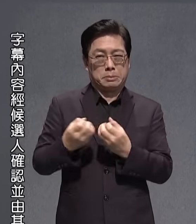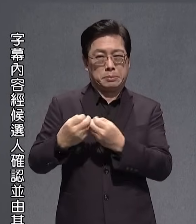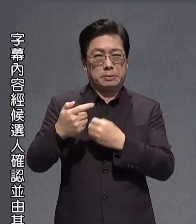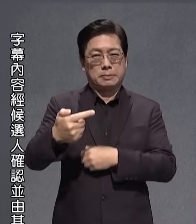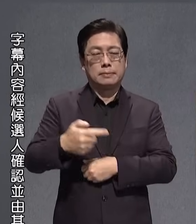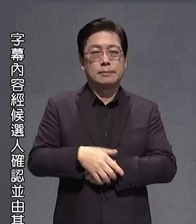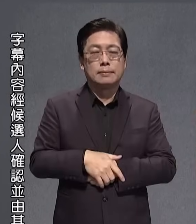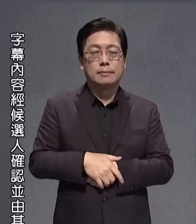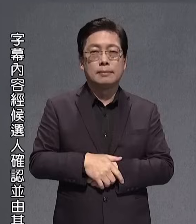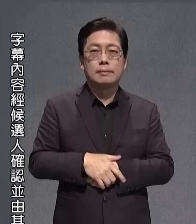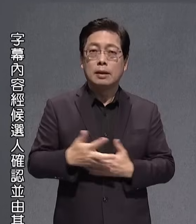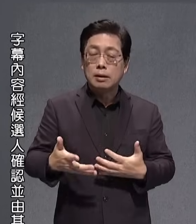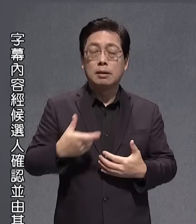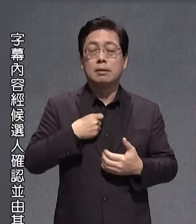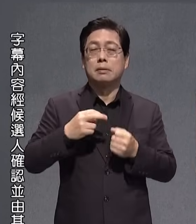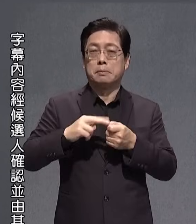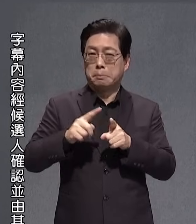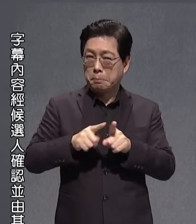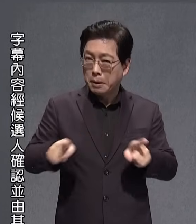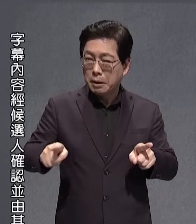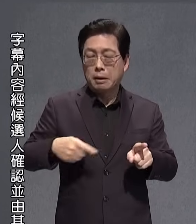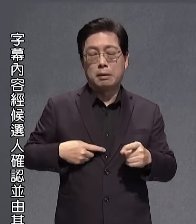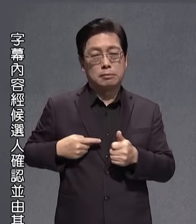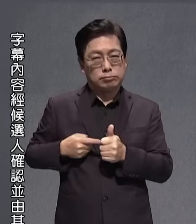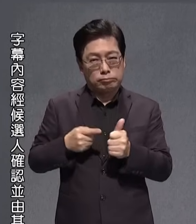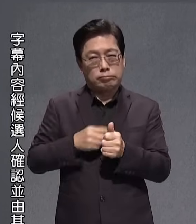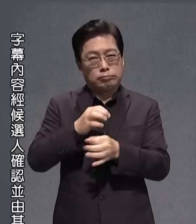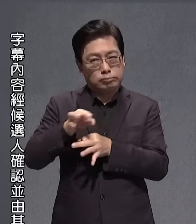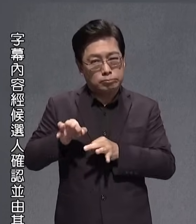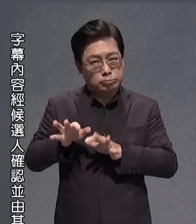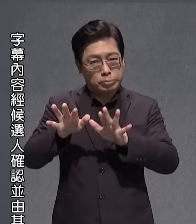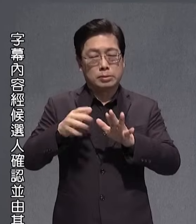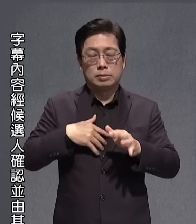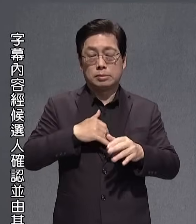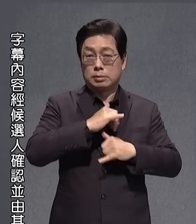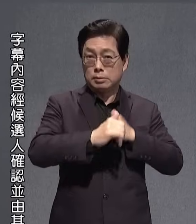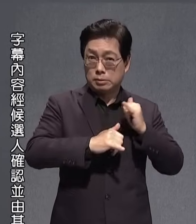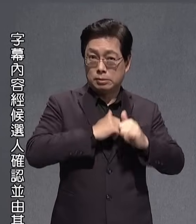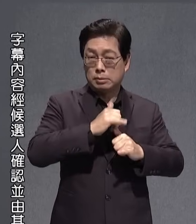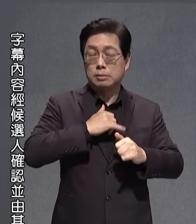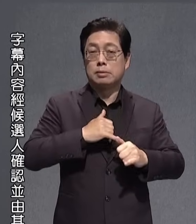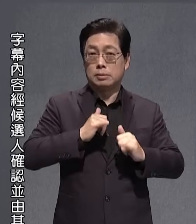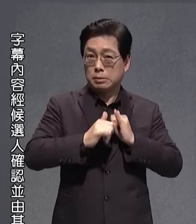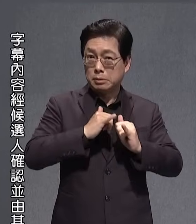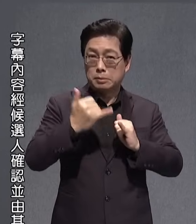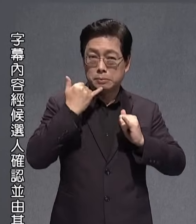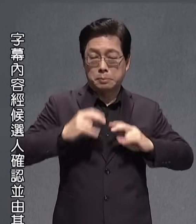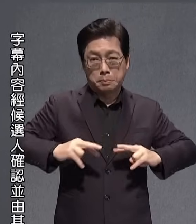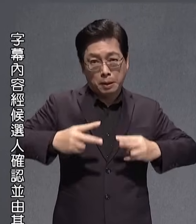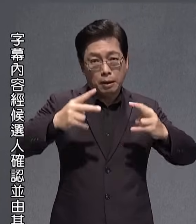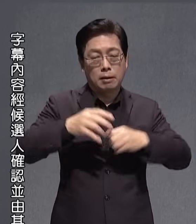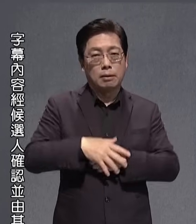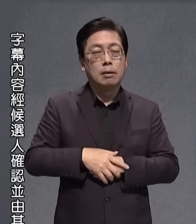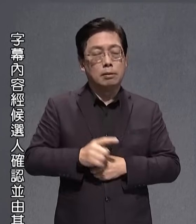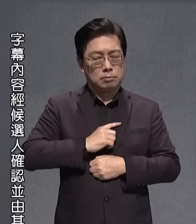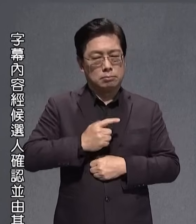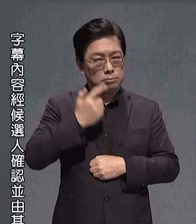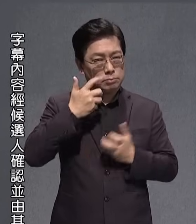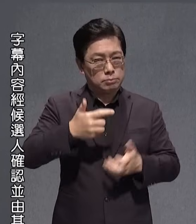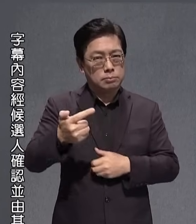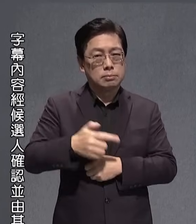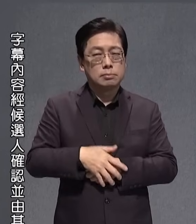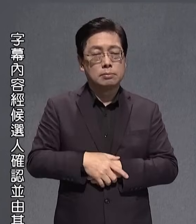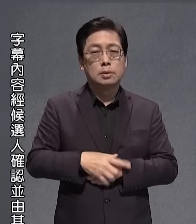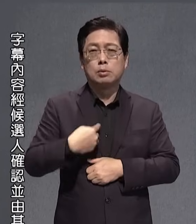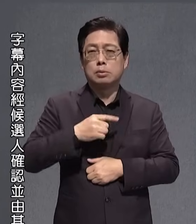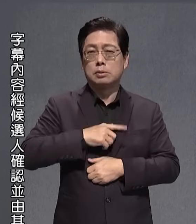呐。所以咱免了和平，免了活络经济，和咱人民的生活会当改善，咱才上关心的。因为我